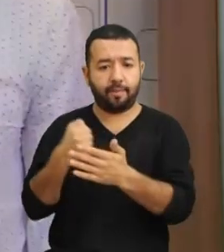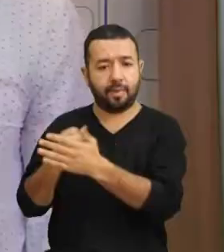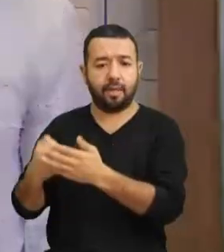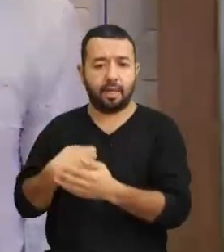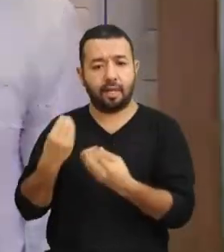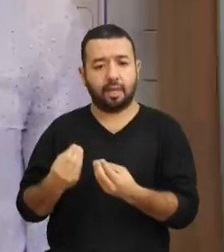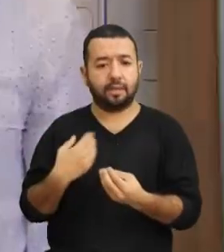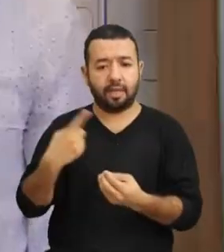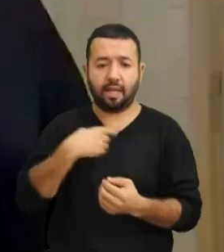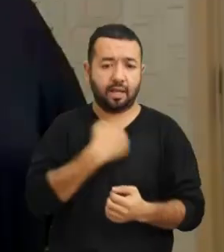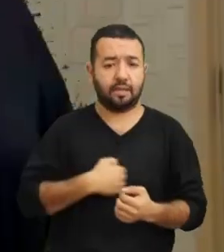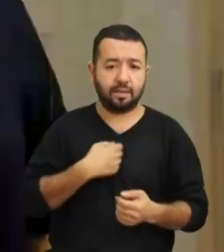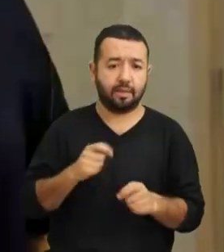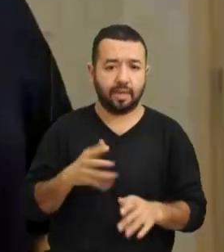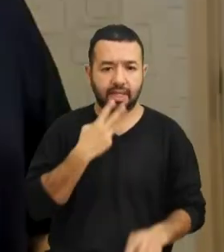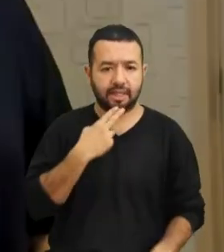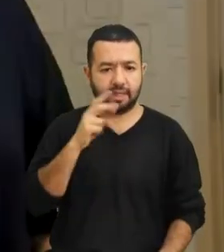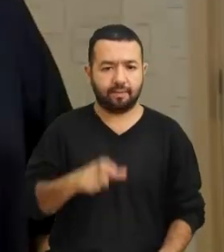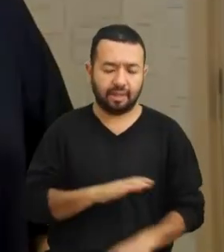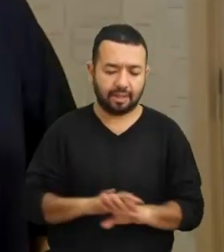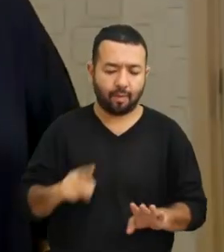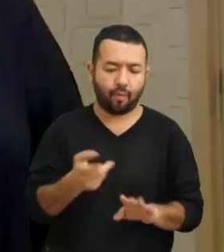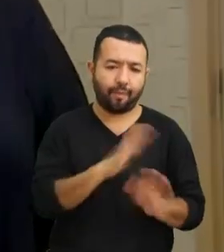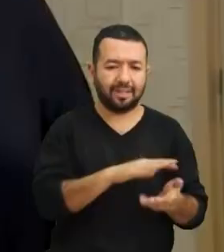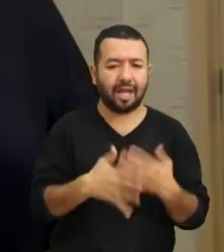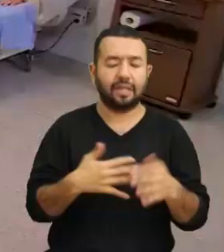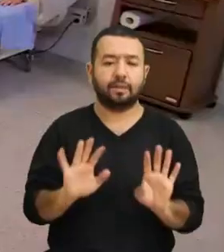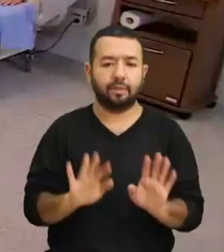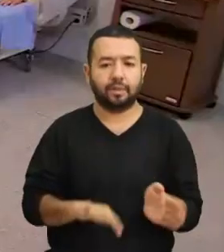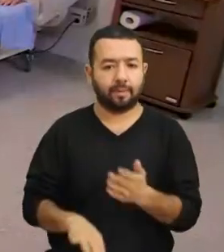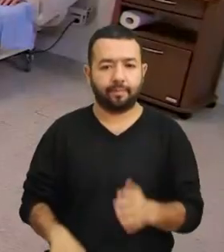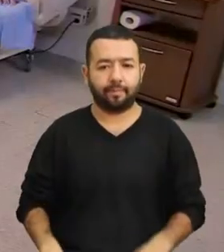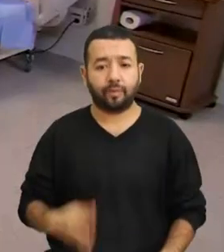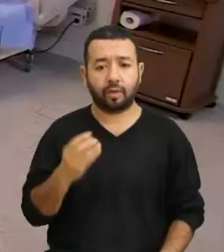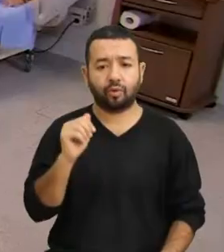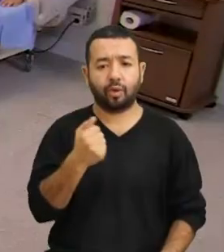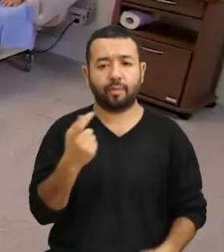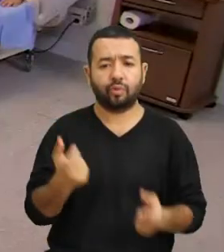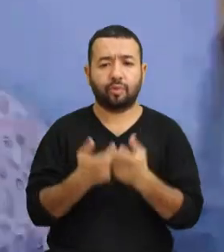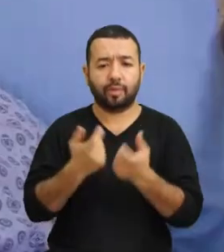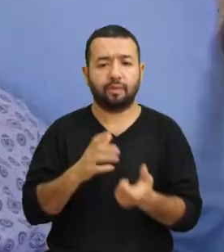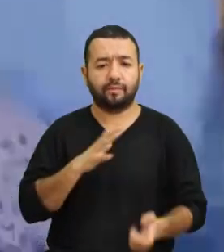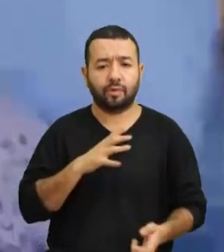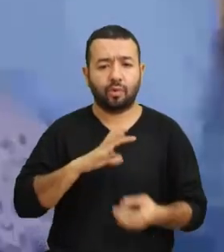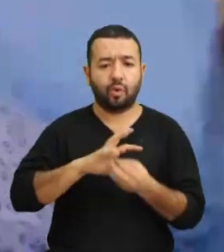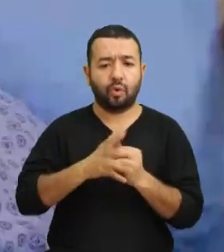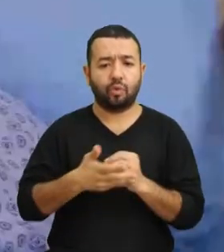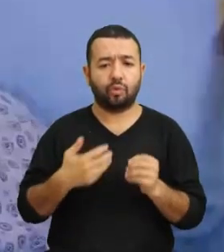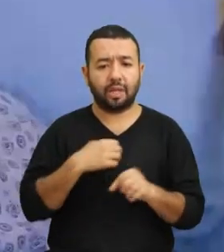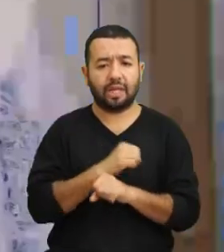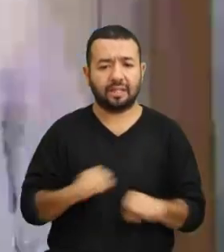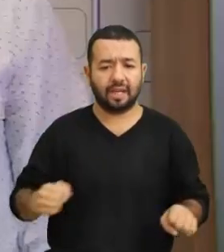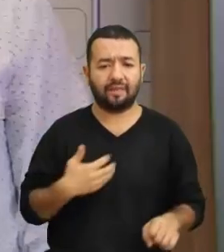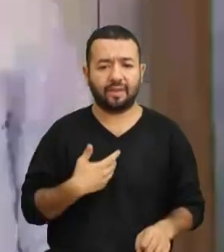O zaman bana niye kızıp duruyorsunuz? Kızım, tamam o iş başka, karıştırma tamam. Çok önemli bir toplantım vardı. Dünya kadar zarar